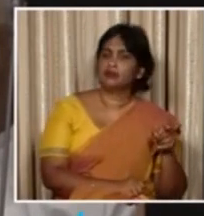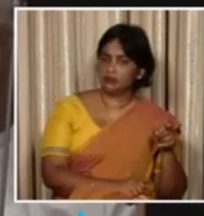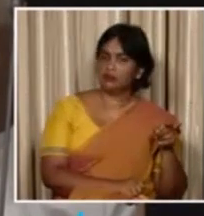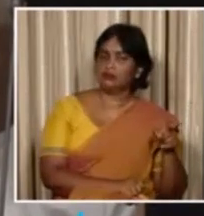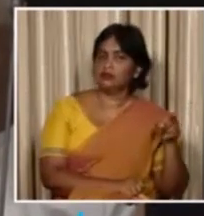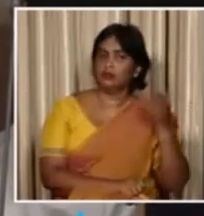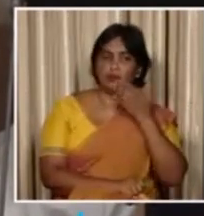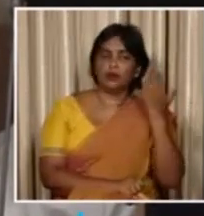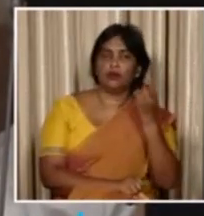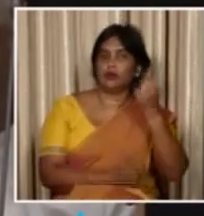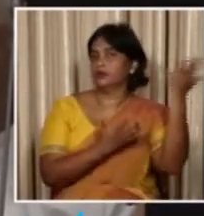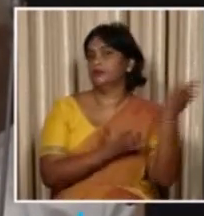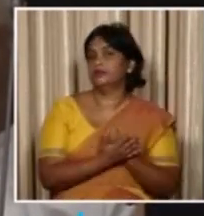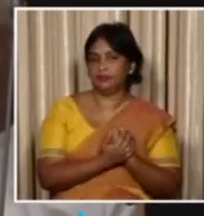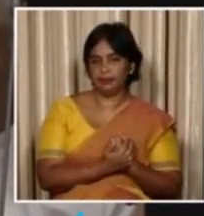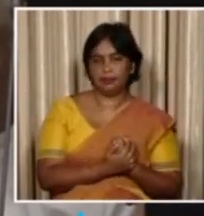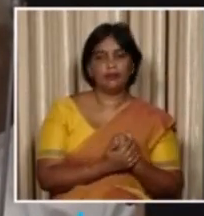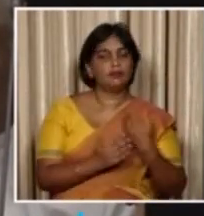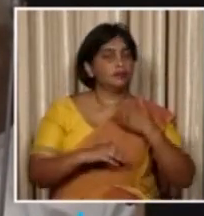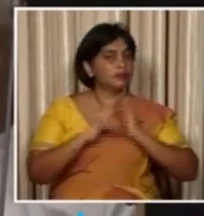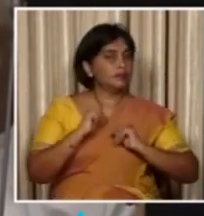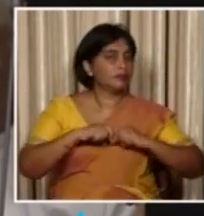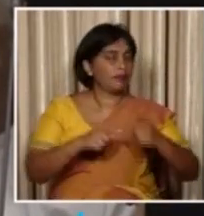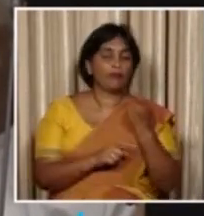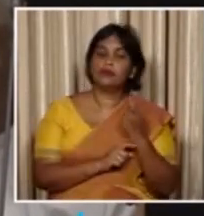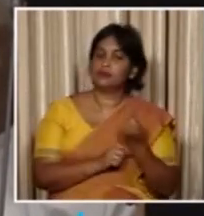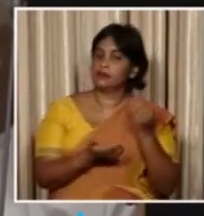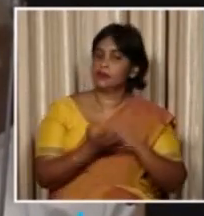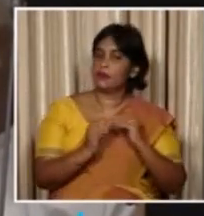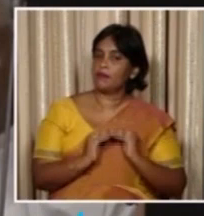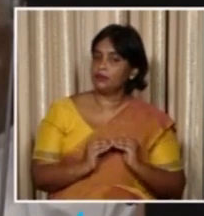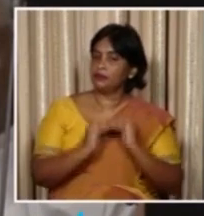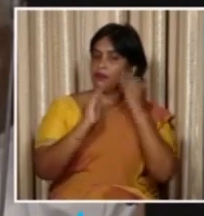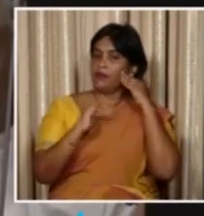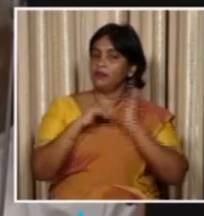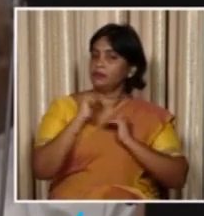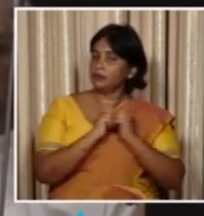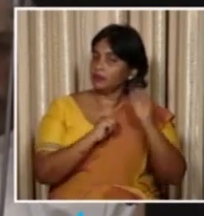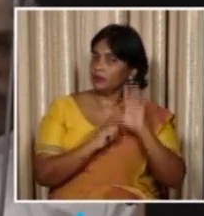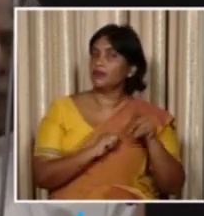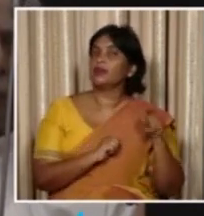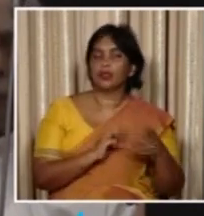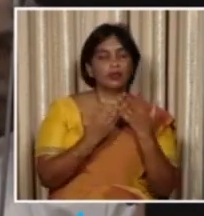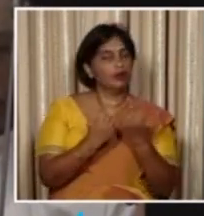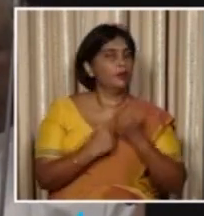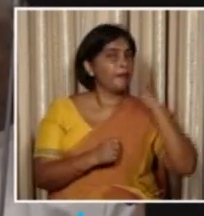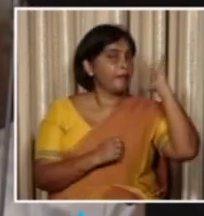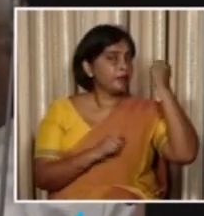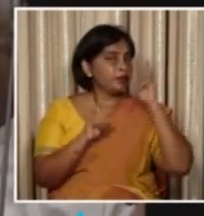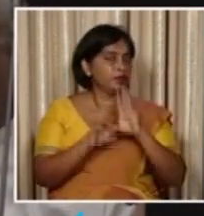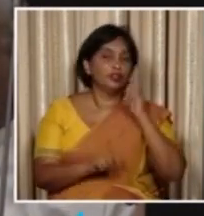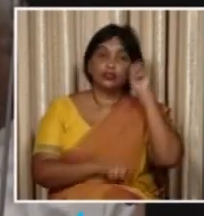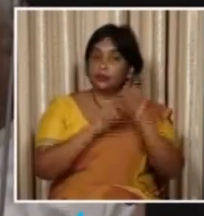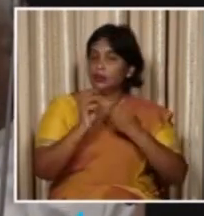එතනින් පුළුවන් ඒ මුදල් ලබා ගන්න. අප ක්‍රියාත්මක කළ ආර්ථික යලි පණ ගැන්වීමේ වැඩසටහන ඔස්සේ ලැබෙන ප්‍රතිඵල හරහා